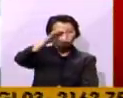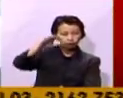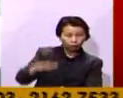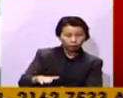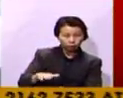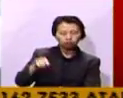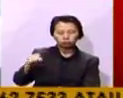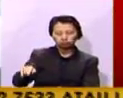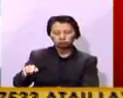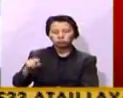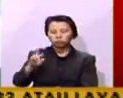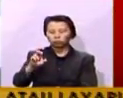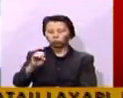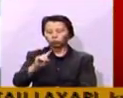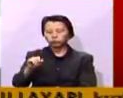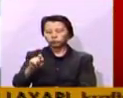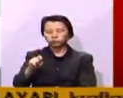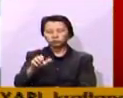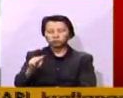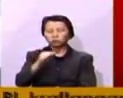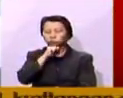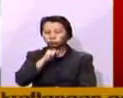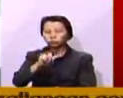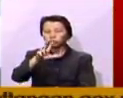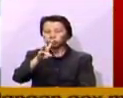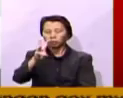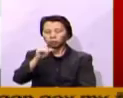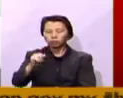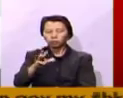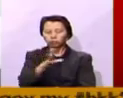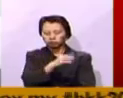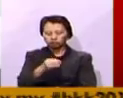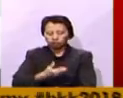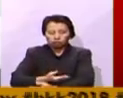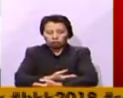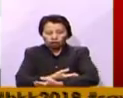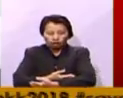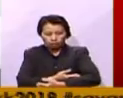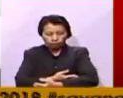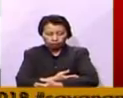kepada Muhammad Sabri Rozita Muhammad 36 tahun serta anaknya Tengku Muhammad